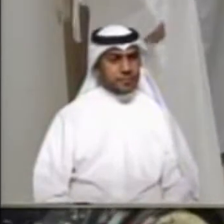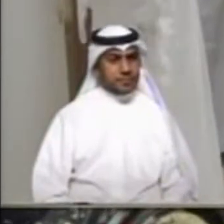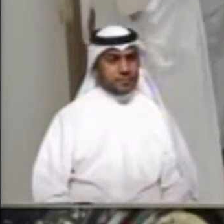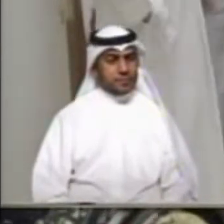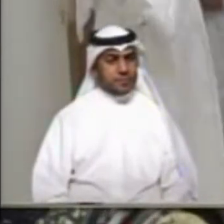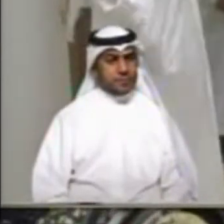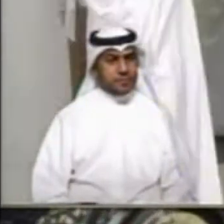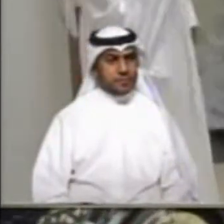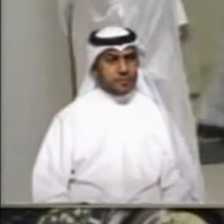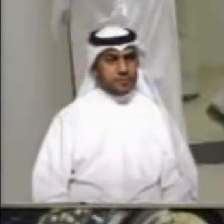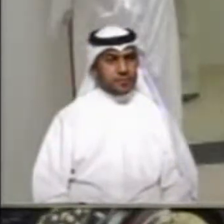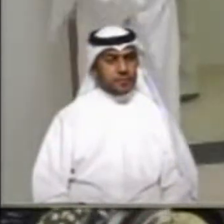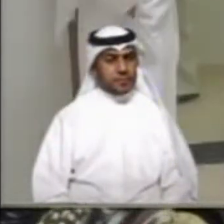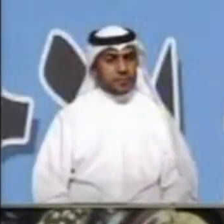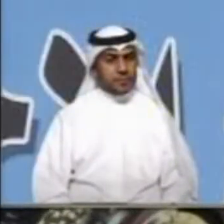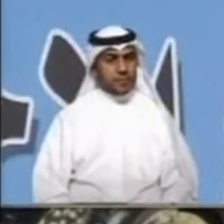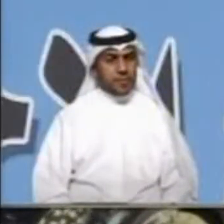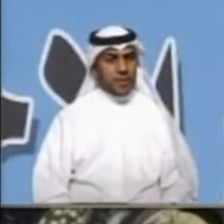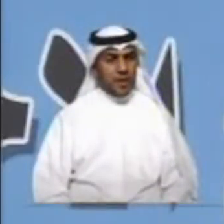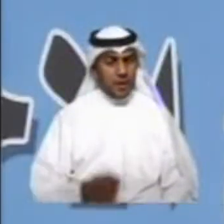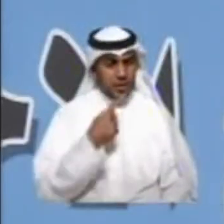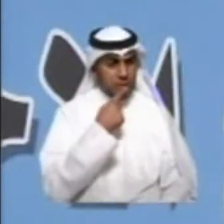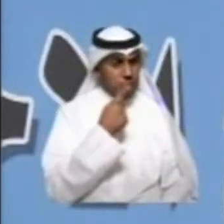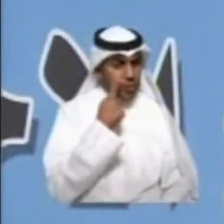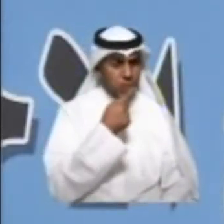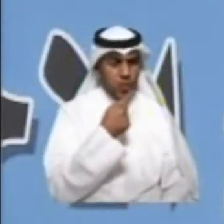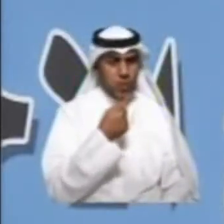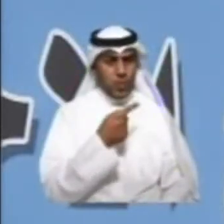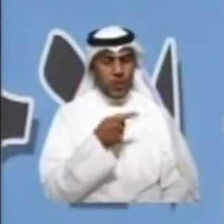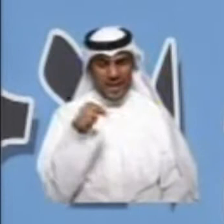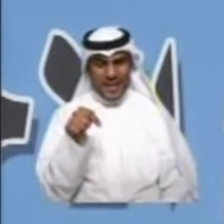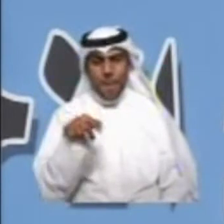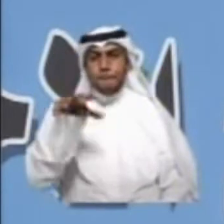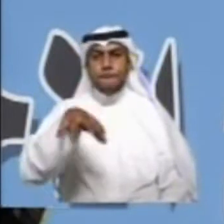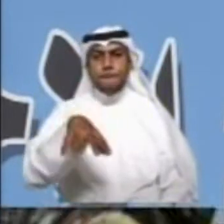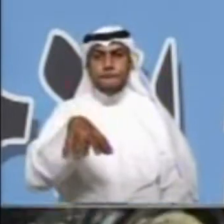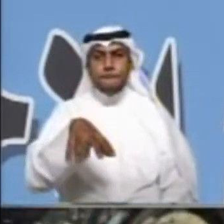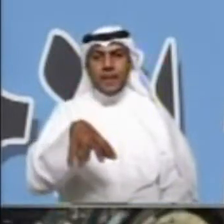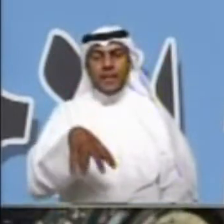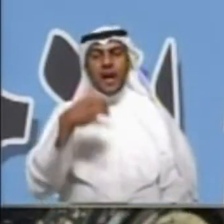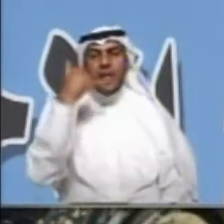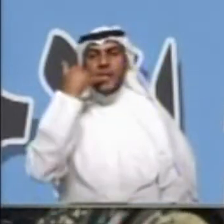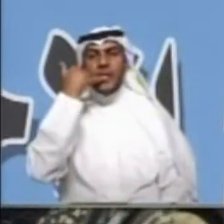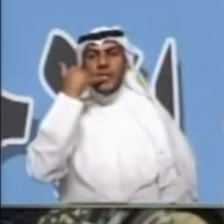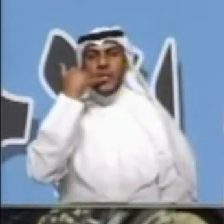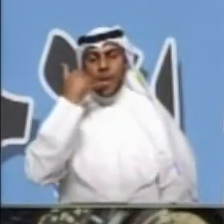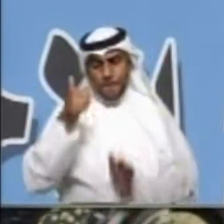المنطقة هي من ضمن مشروع خطة التنمية لتوصيل الفايبر أوبتيك حق